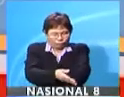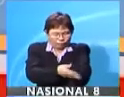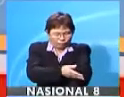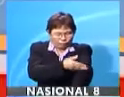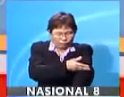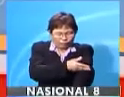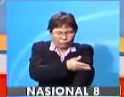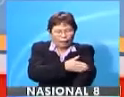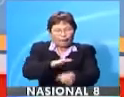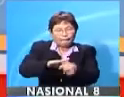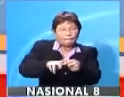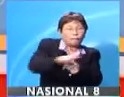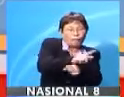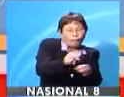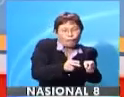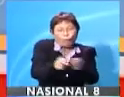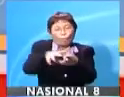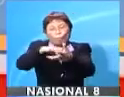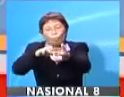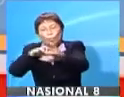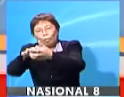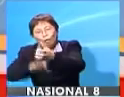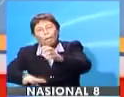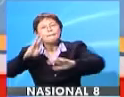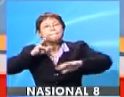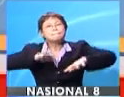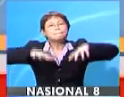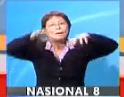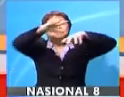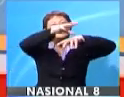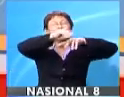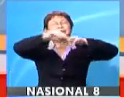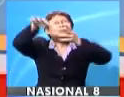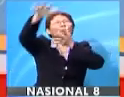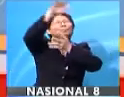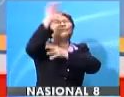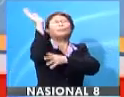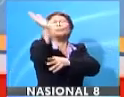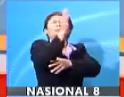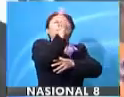beberapa kelengkapan pengurusan bencana termasuk banjir dan jerbu.